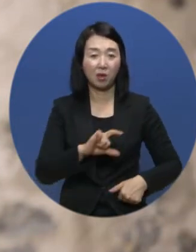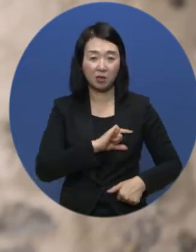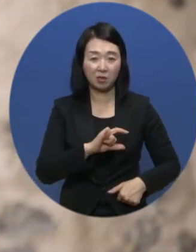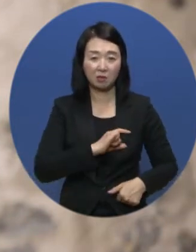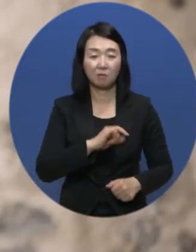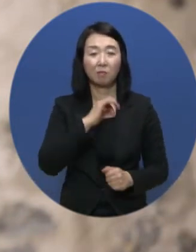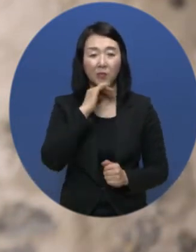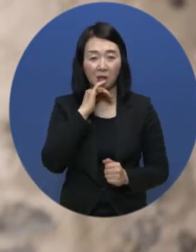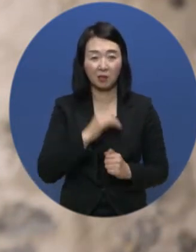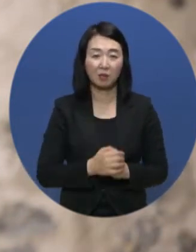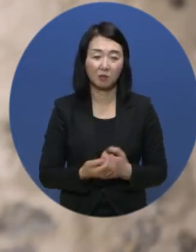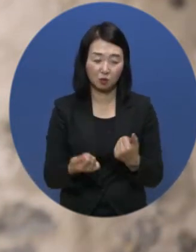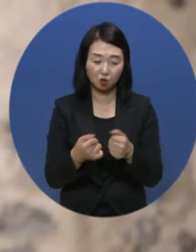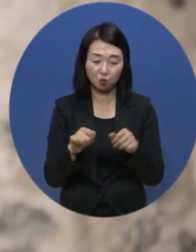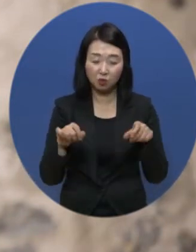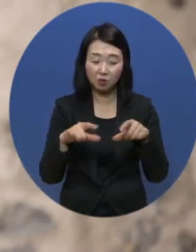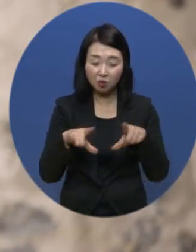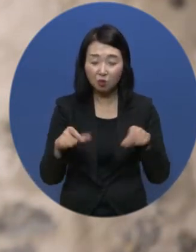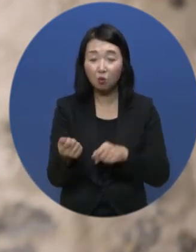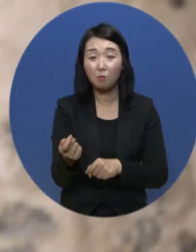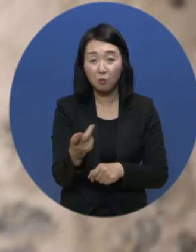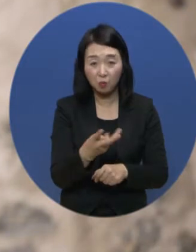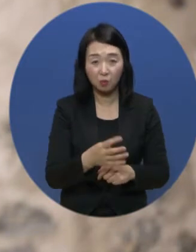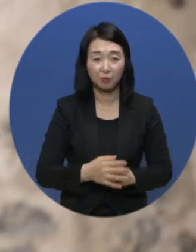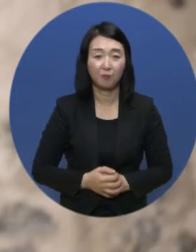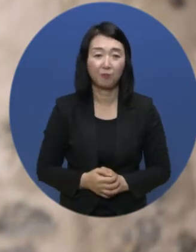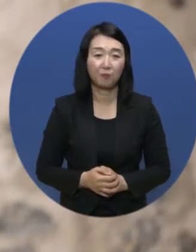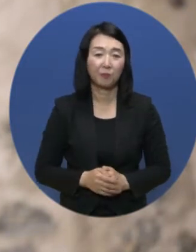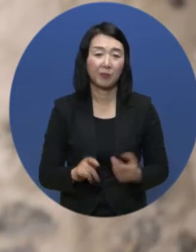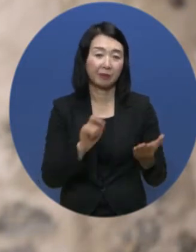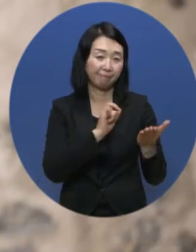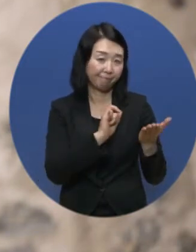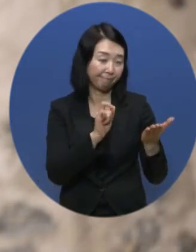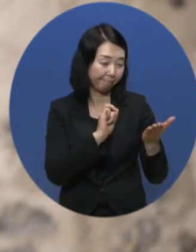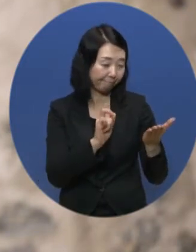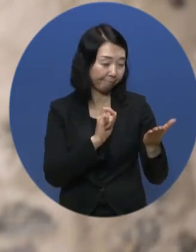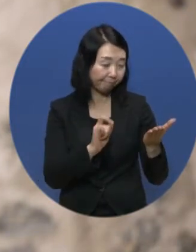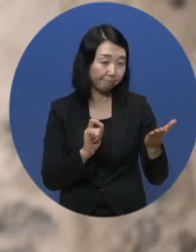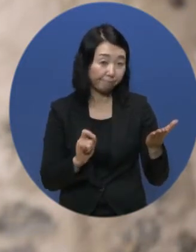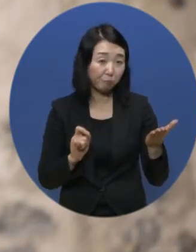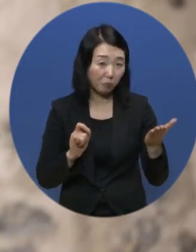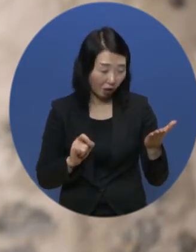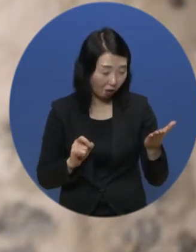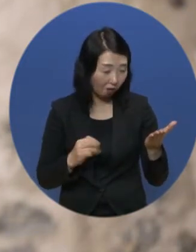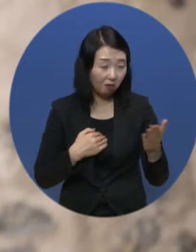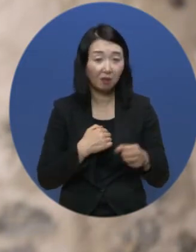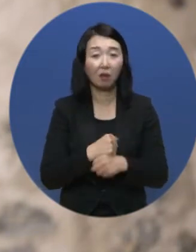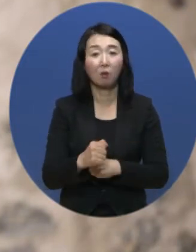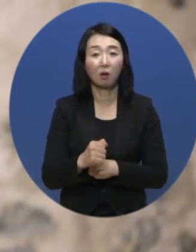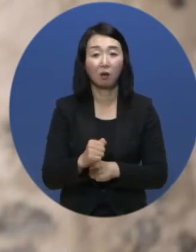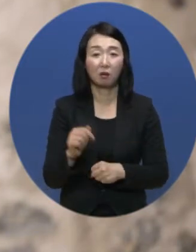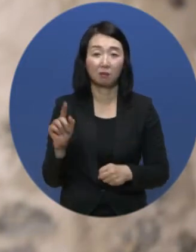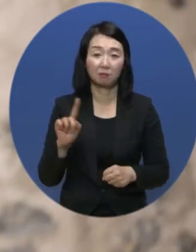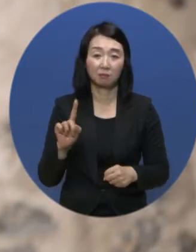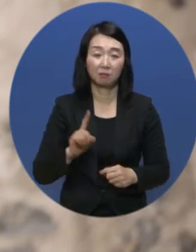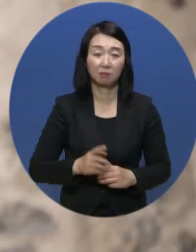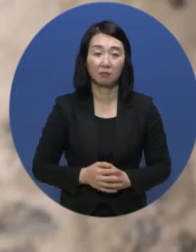이름, 나이, 주민등록번호 그렇게 적어가다가 전 당황할 수밖에 없었습니다.